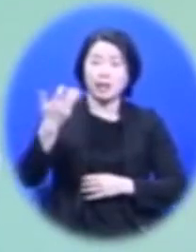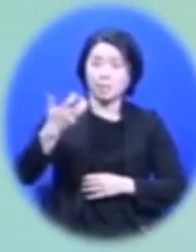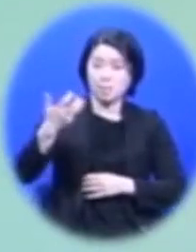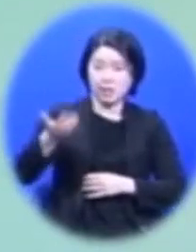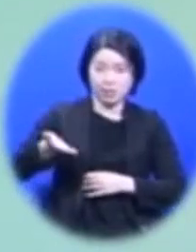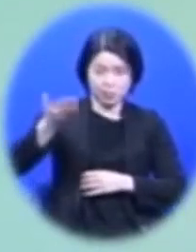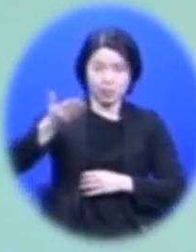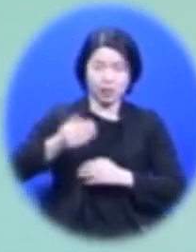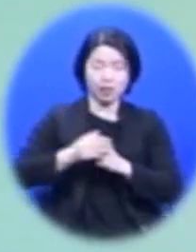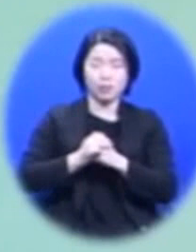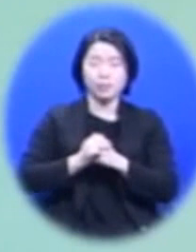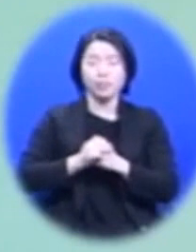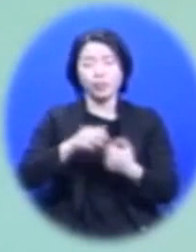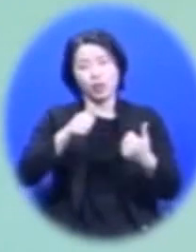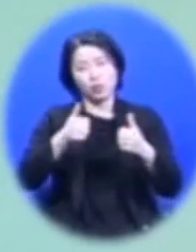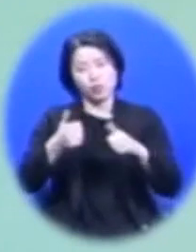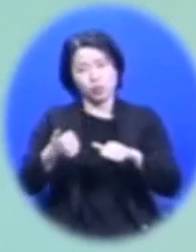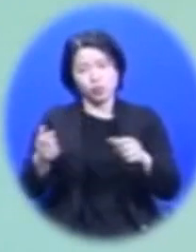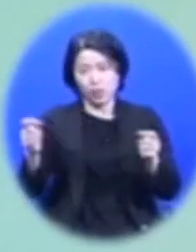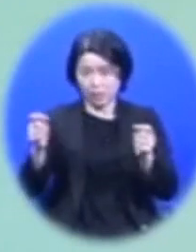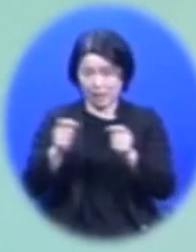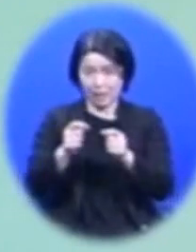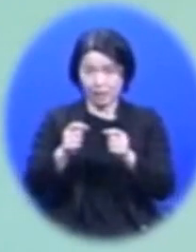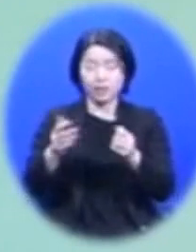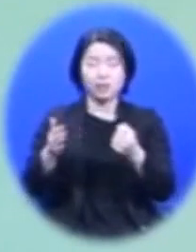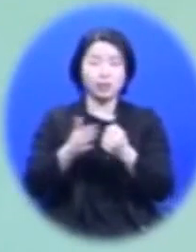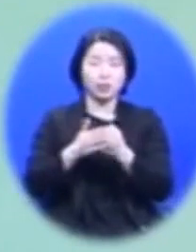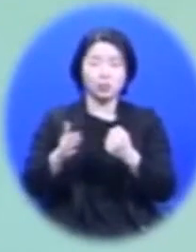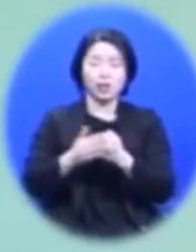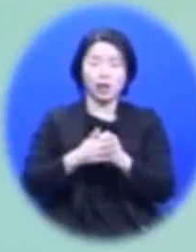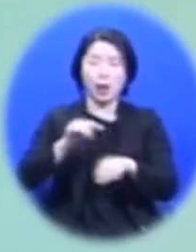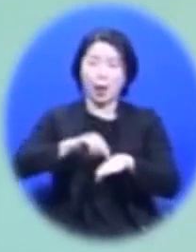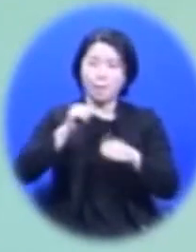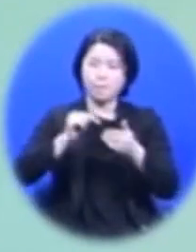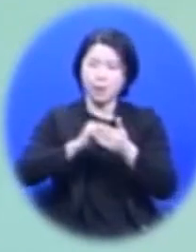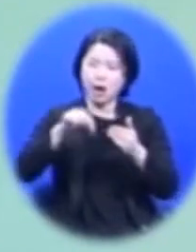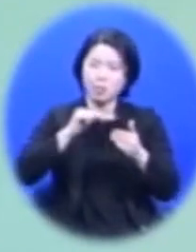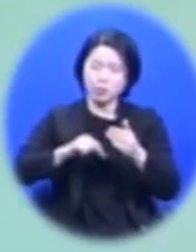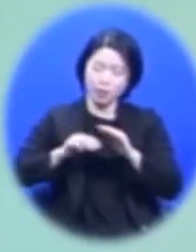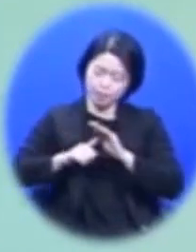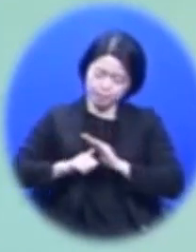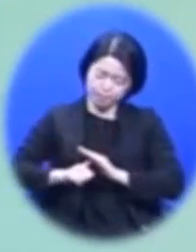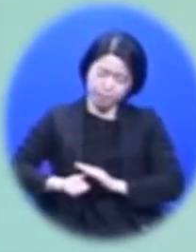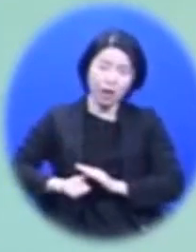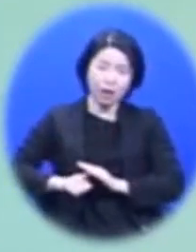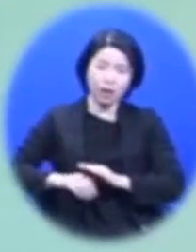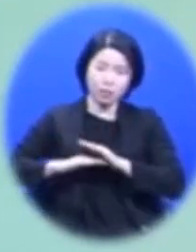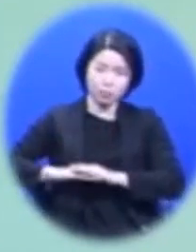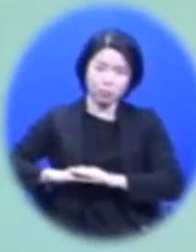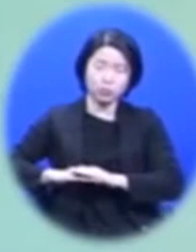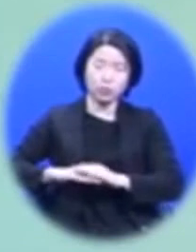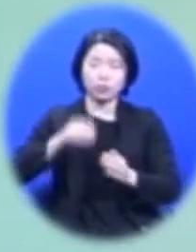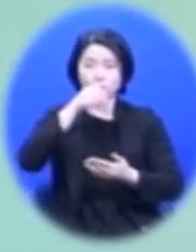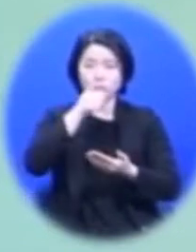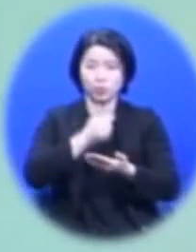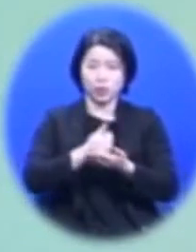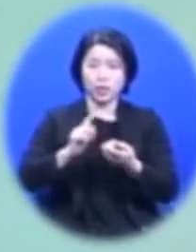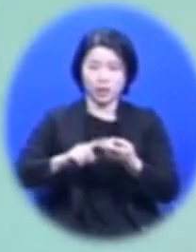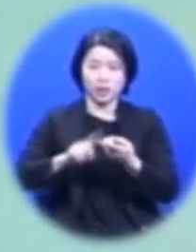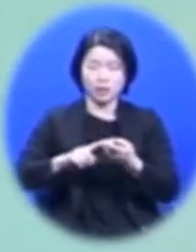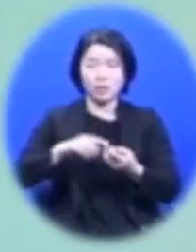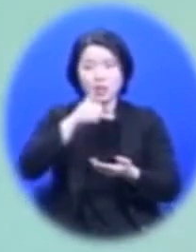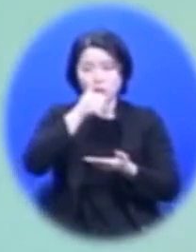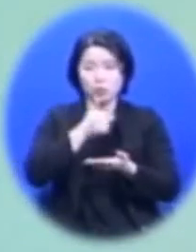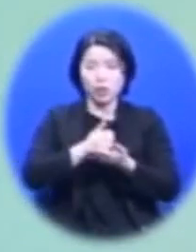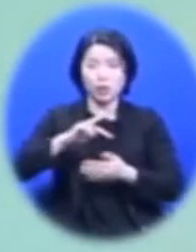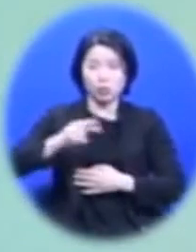넘으셨습니다. 죽을 때가 가까워오니까 마음속에만 묻어두던 죄, 이 죄도 구원받을 수